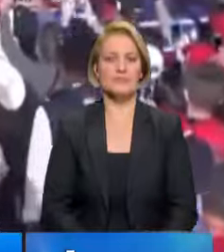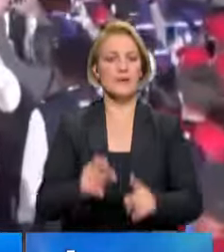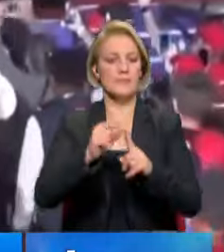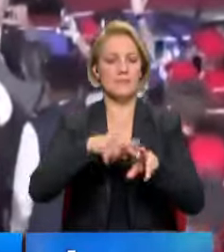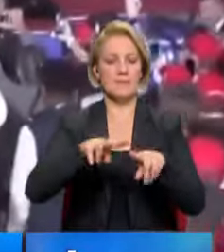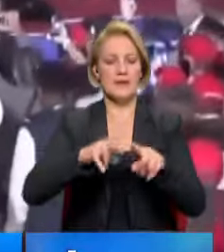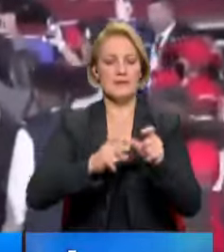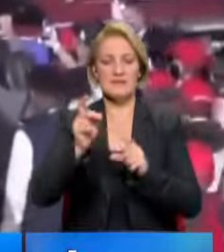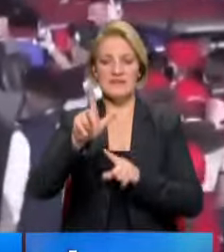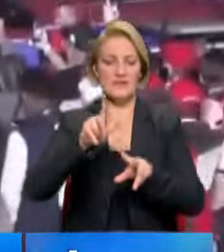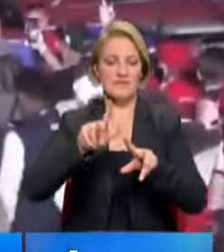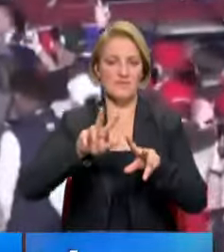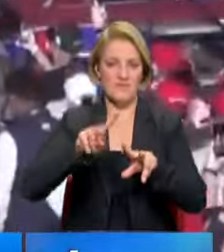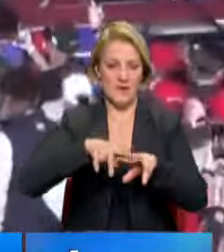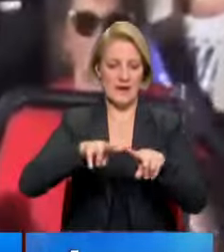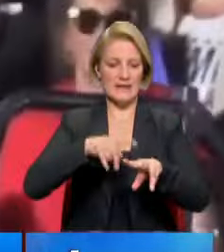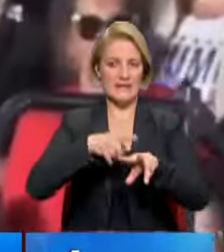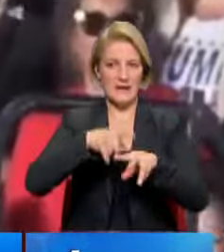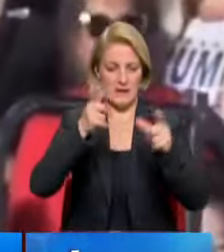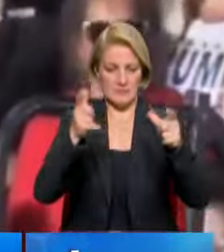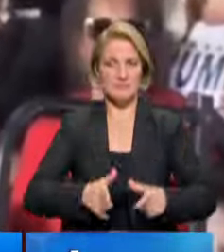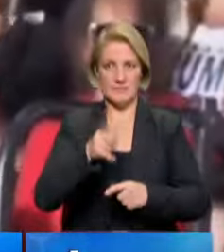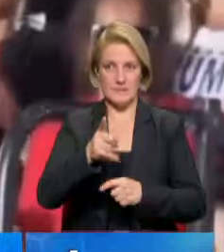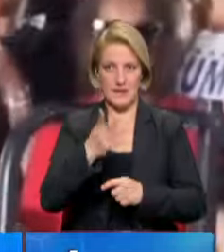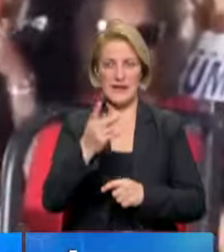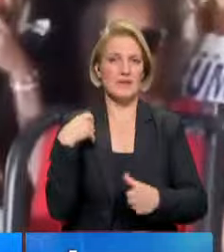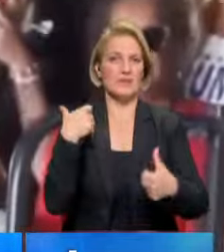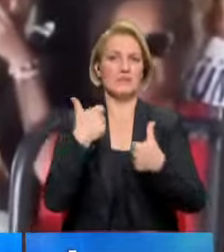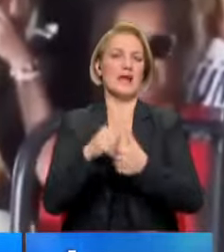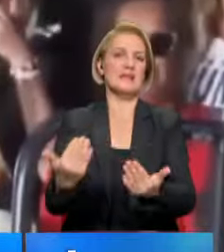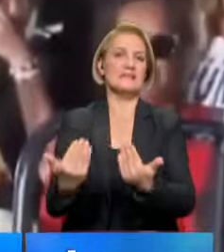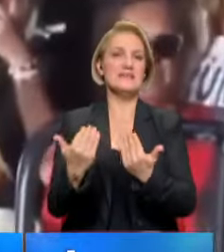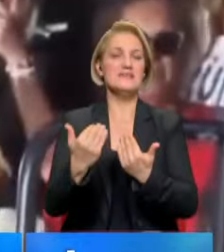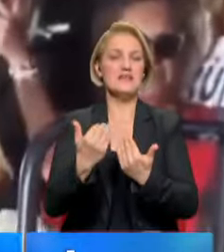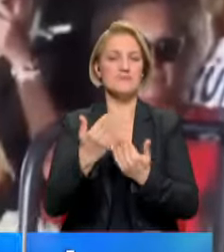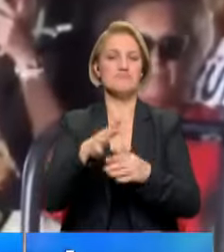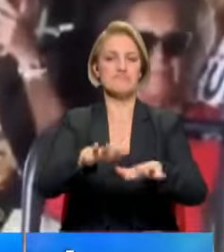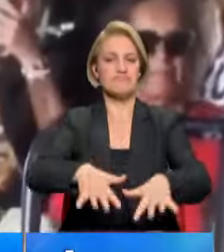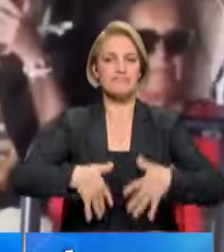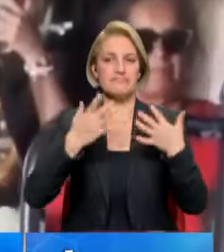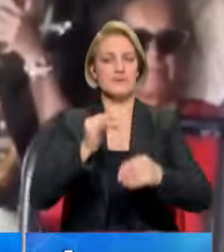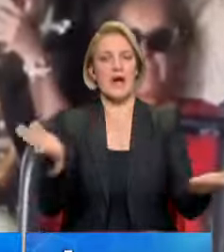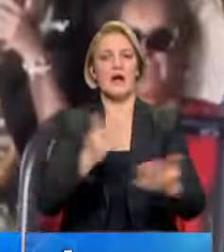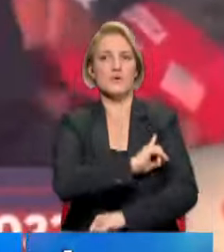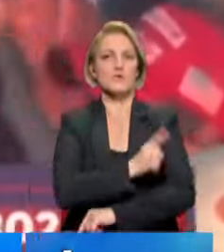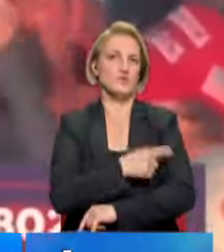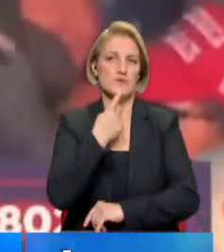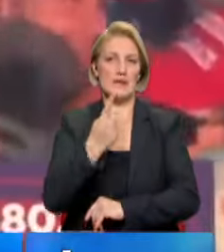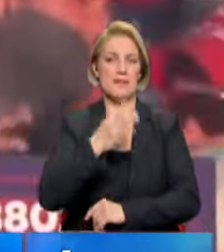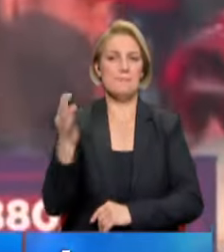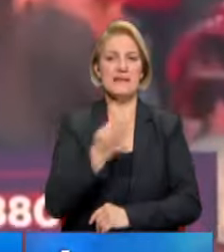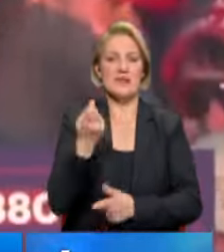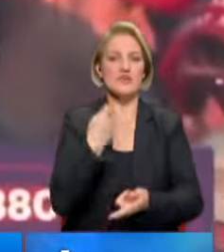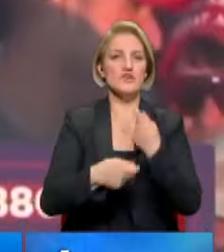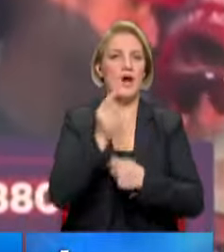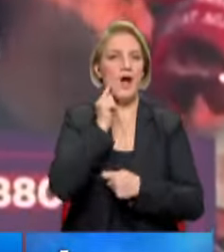Pensilvanya eyaletinin Butler şehrinde uğradığı suikast girişiminin ardından bir kez daha destekçileriyle buluşan Trump daha güçlüyüz mesajı verdi. Milyarder iş